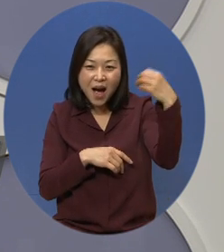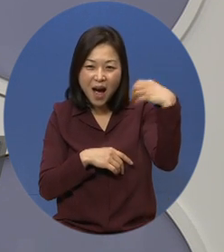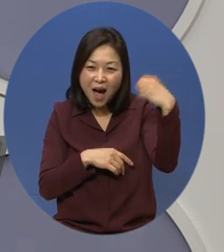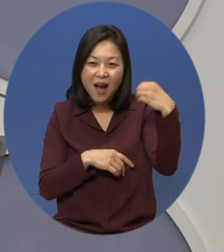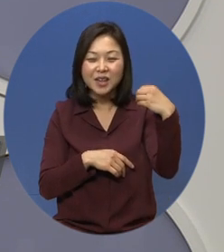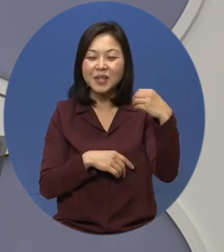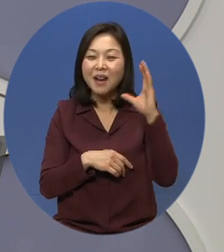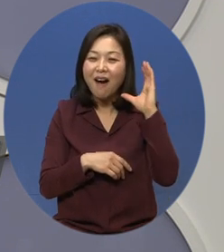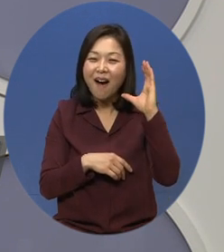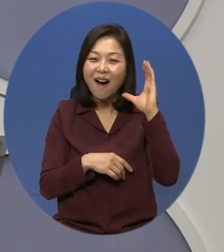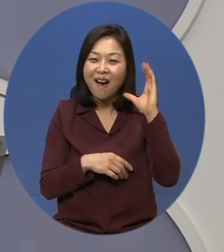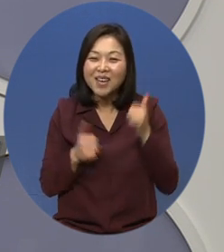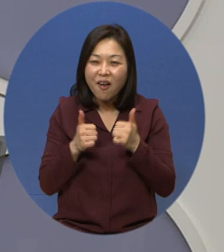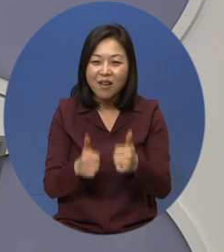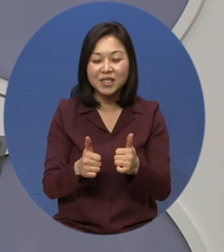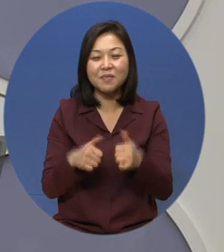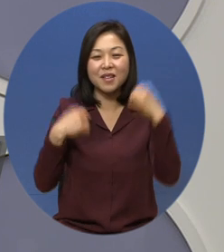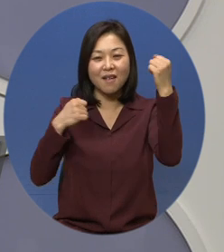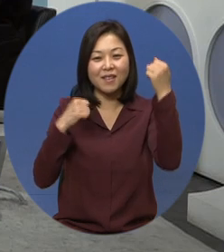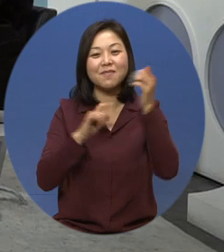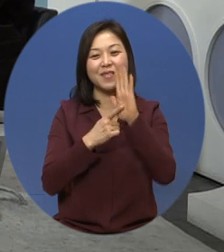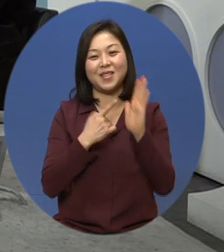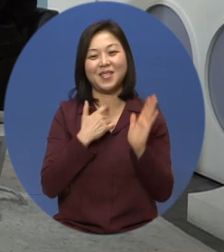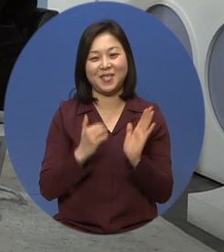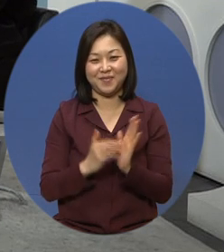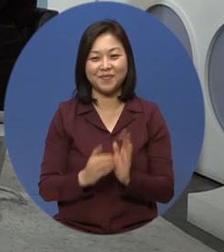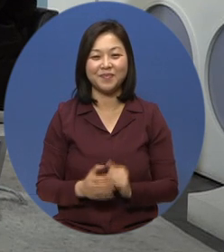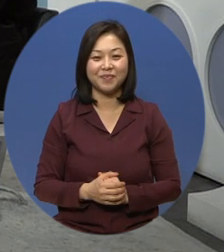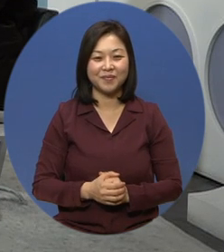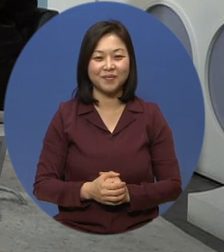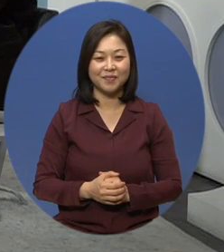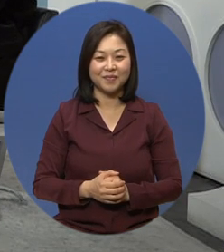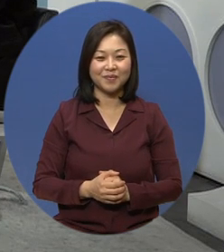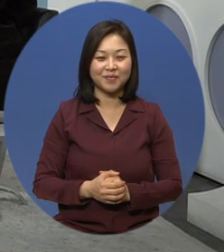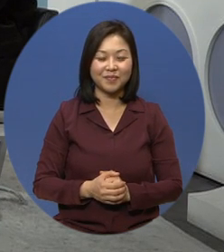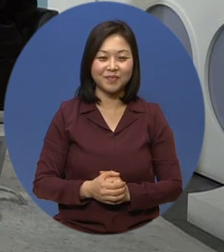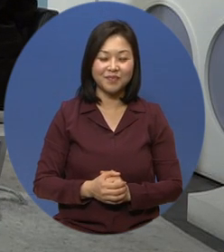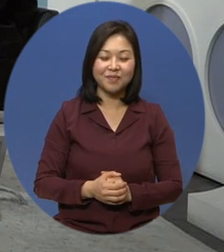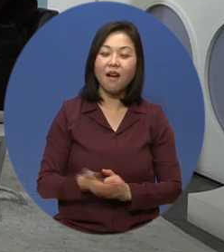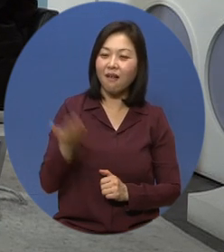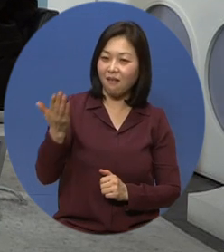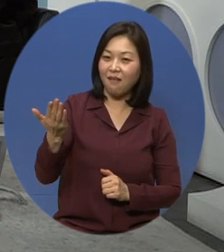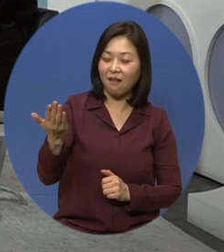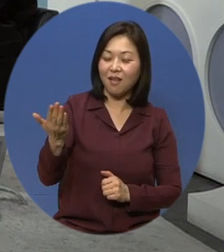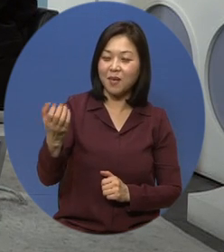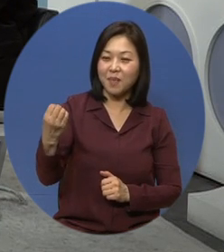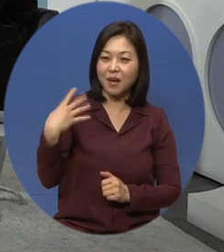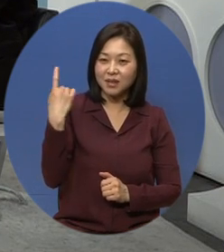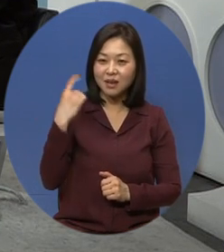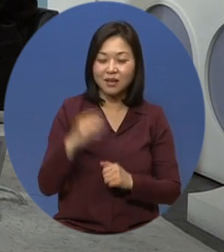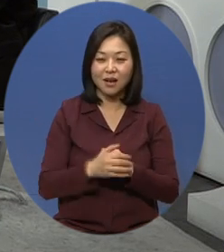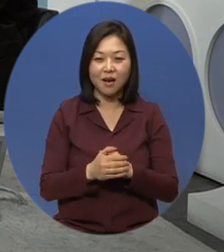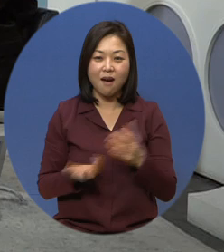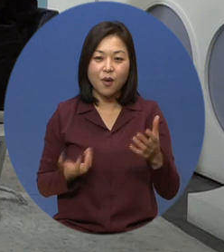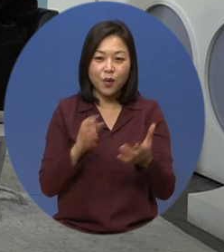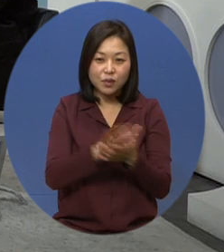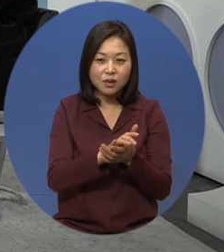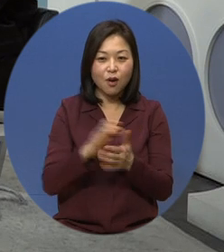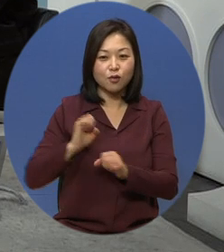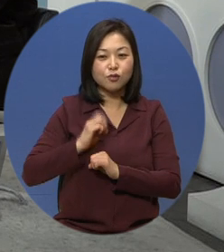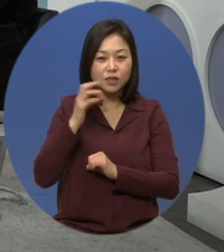열심히 노력을 했죠 그러니까 지금 얘기를 들어보면 은 공수 대원으로 서 그